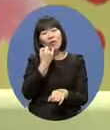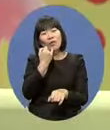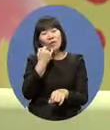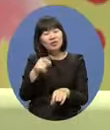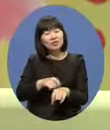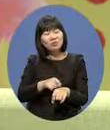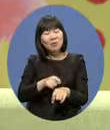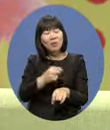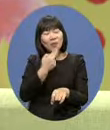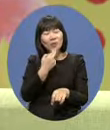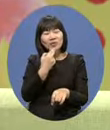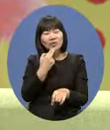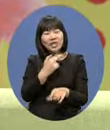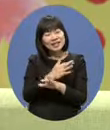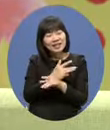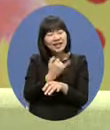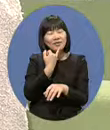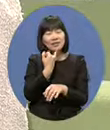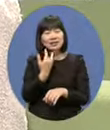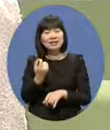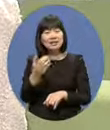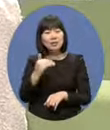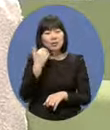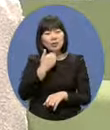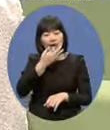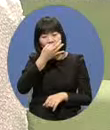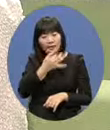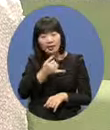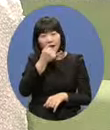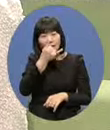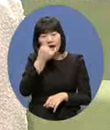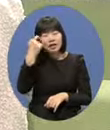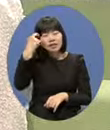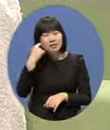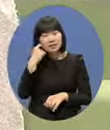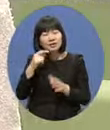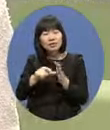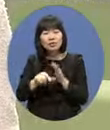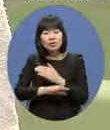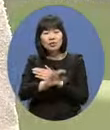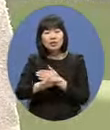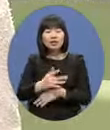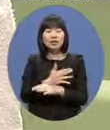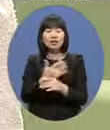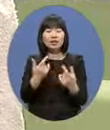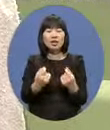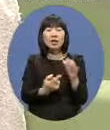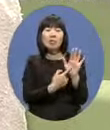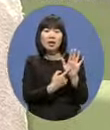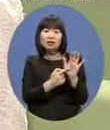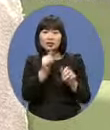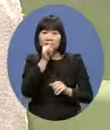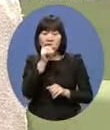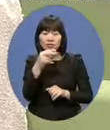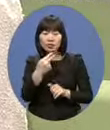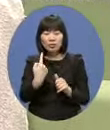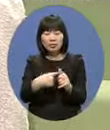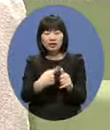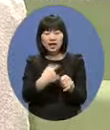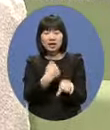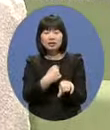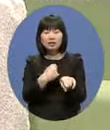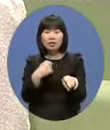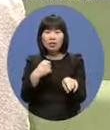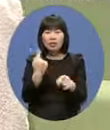별 상관은 없어요 하지만 누군가가 좀 힘들어 한다라고 느껴질 때는 우리가 이렇게 장난처럼 반응하거나 비난하는